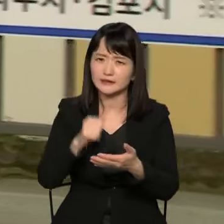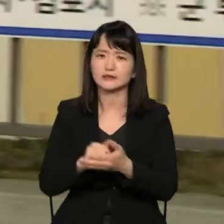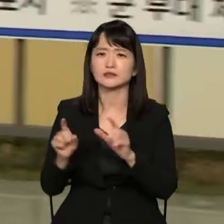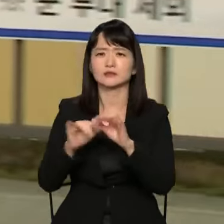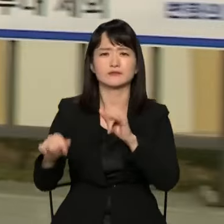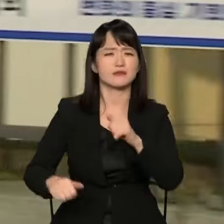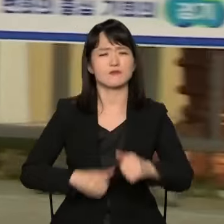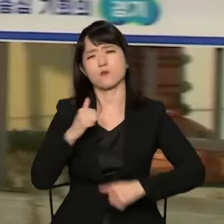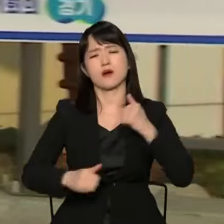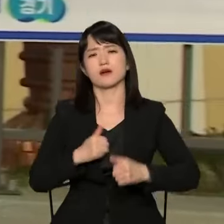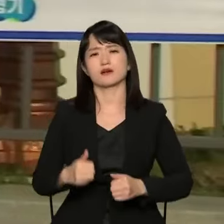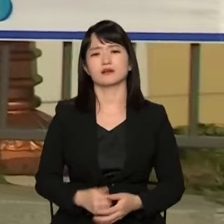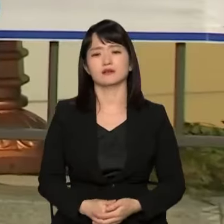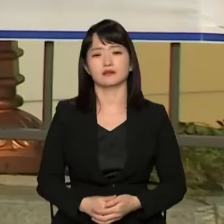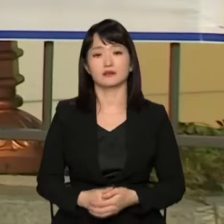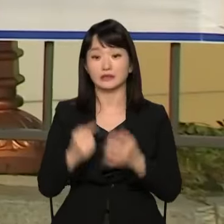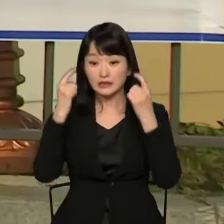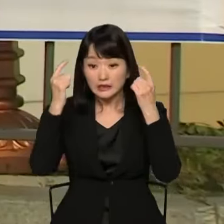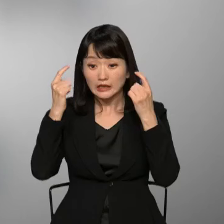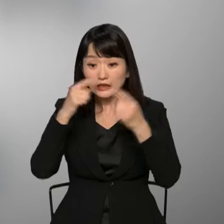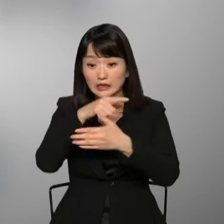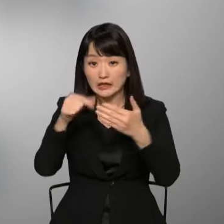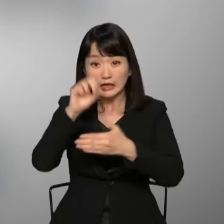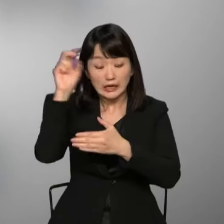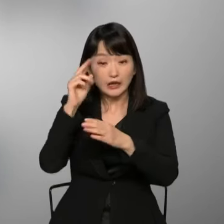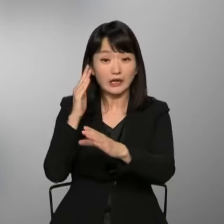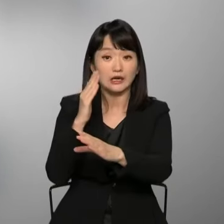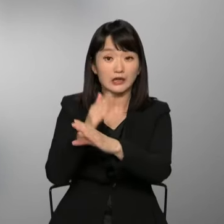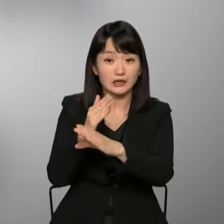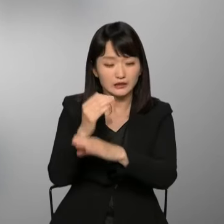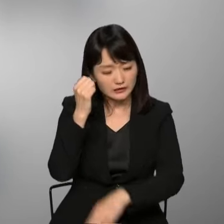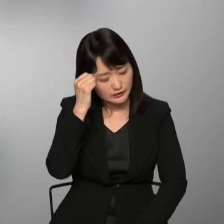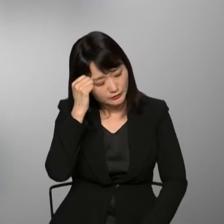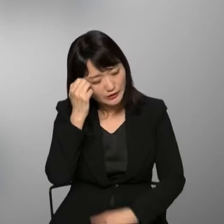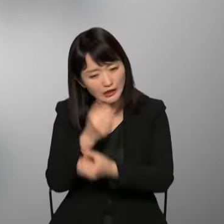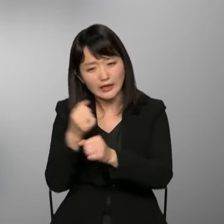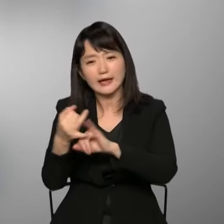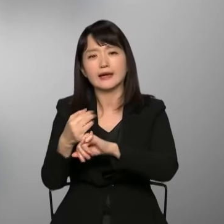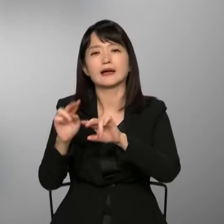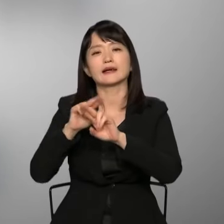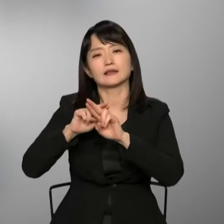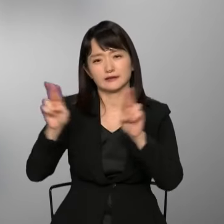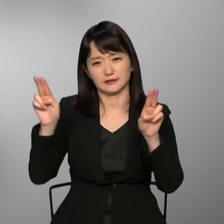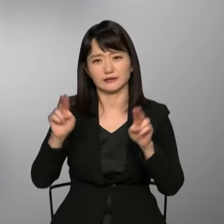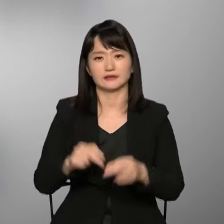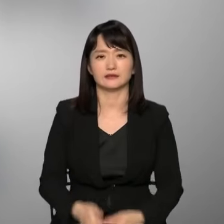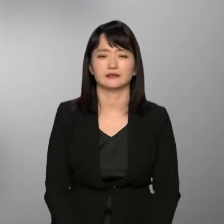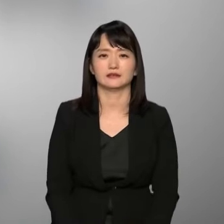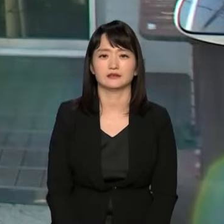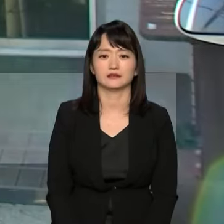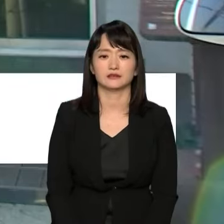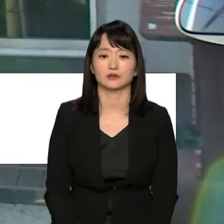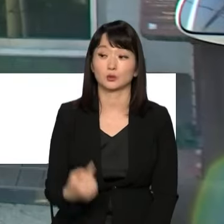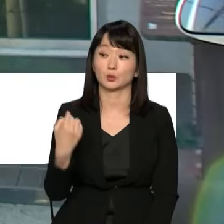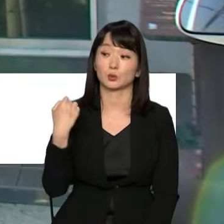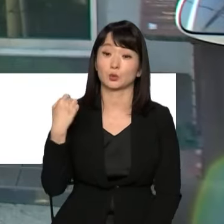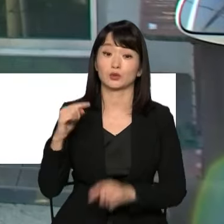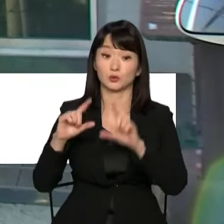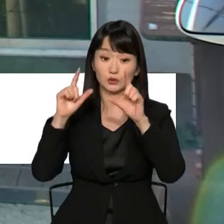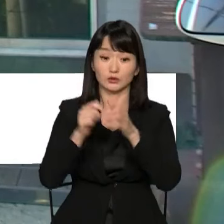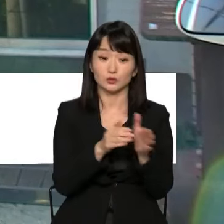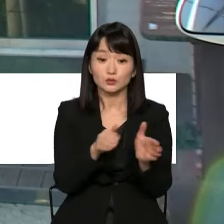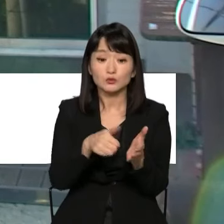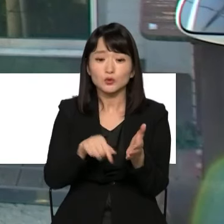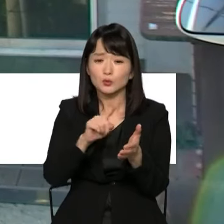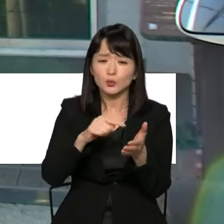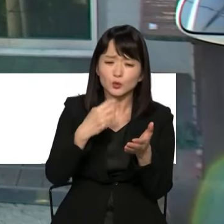터뜨립니다. 관광 일정이 갑자기 금지돼 숙박업소 예약이 취소됐거나 그 전날까지 준비물을